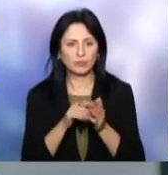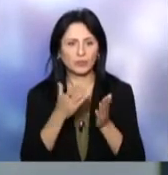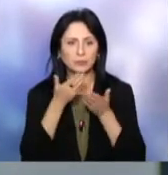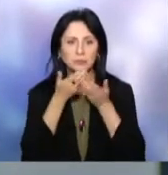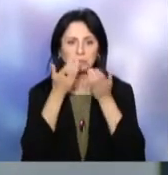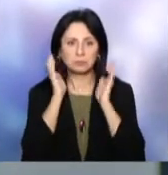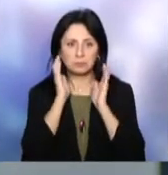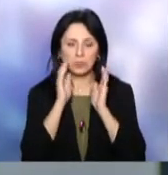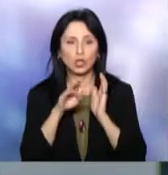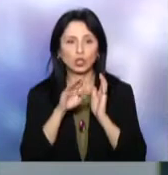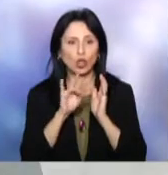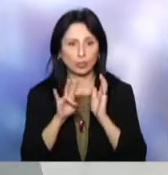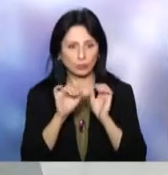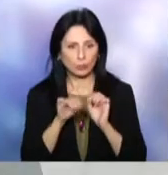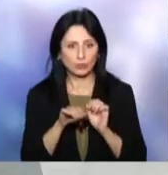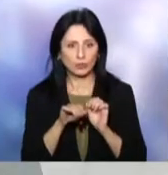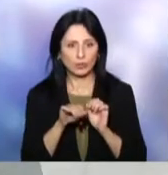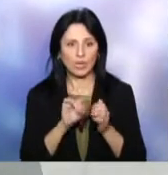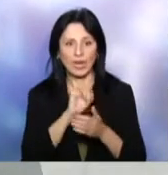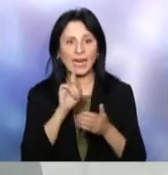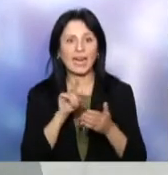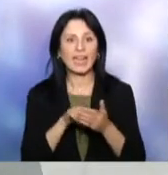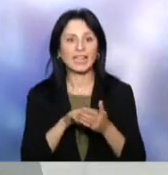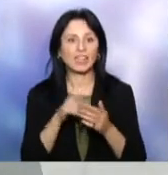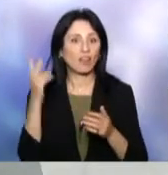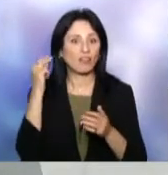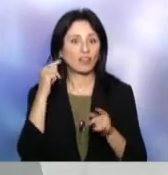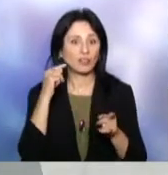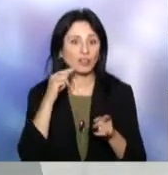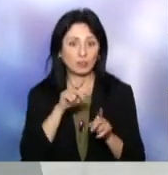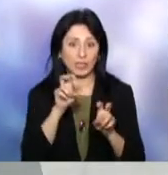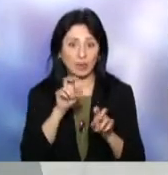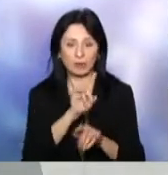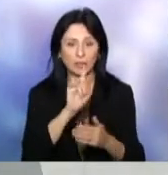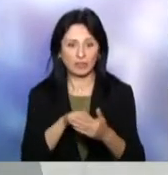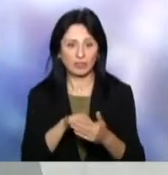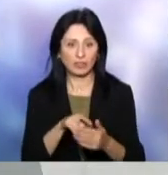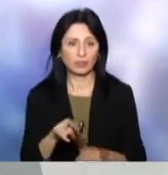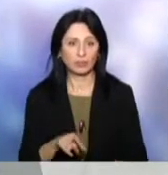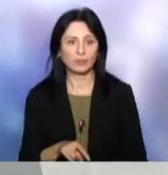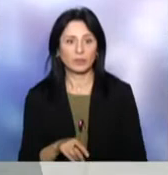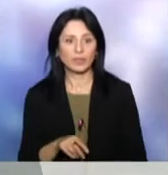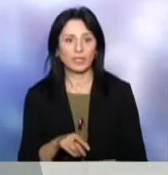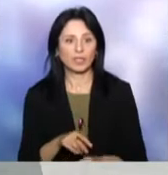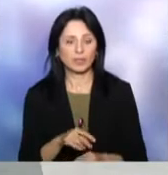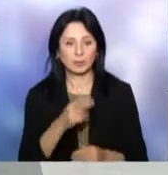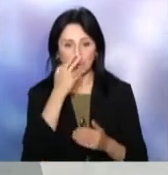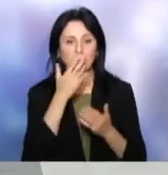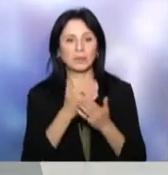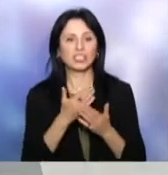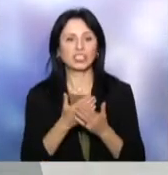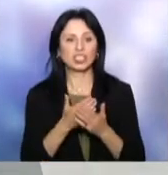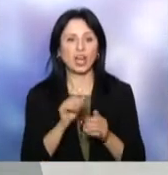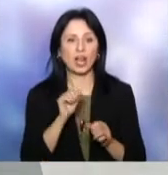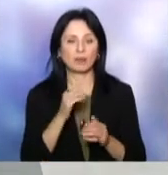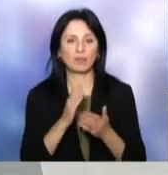ეფექტით, სხვადასხვა. თუმცა უკაცრავად უნდა ჩაგერთოთ, კითხვა არის და ბარემ რა კი ამ თემაზე საუბროთ, აუცილებლად უპასუხოთ. მინიშნებები, რომელიც აქვს